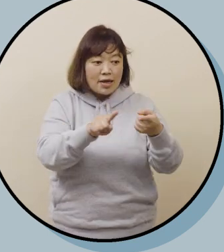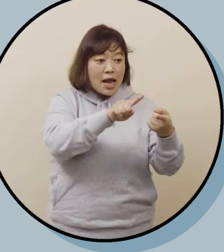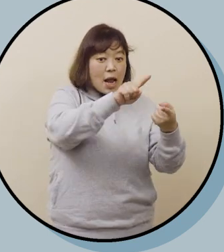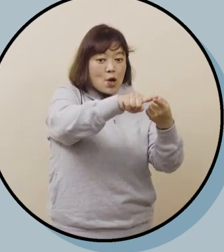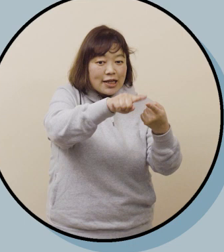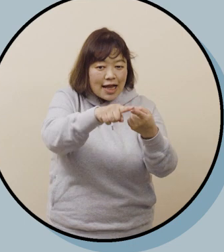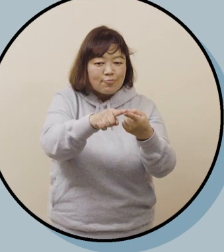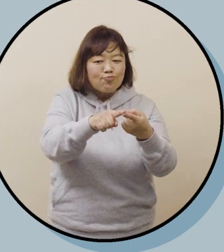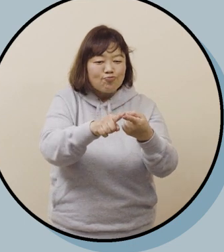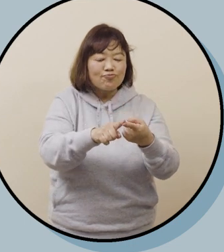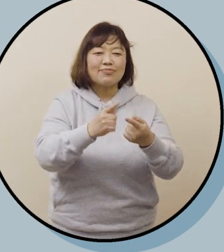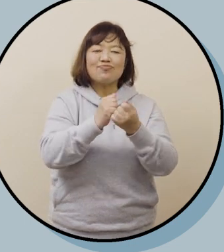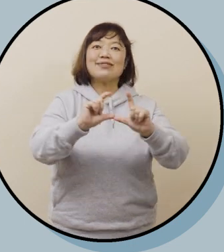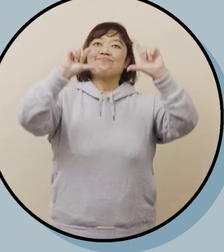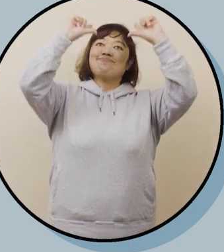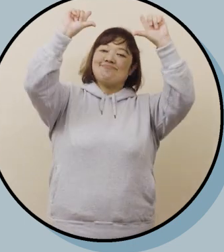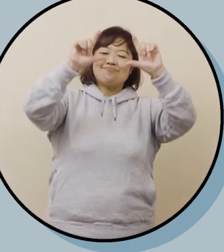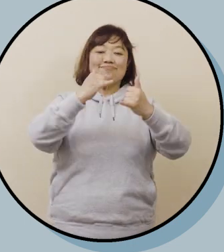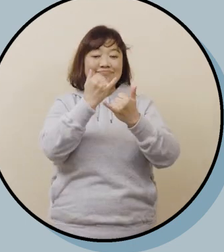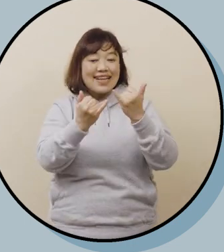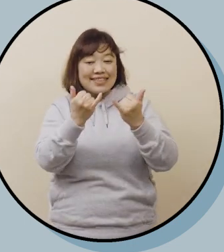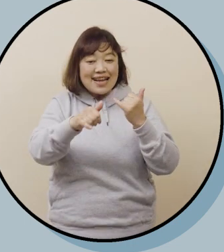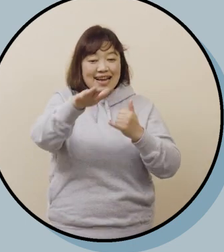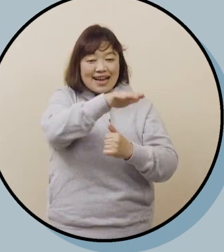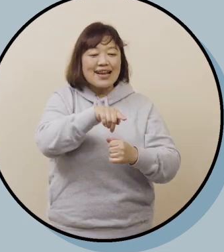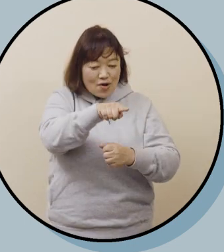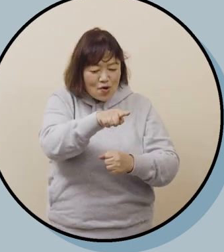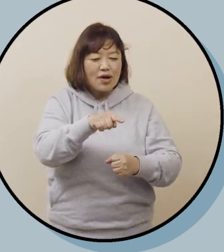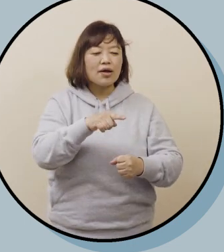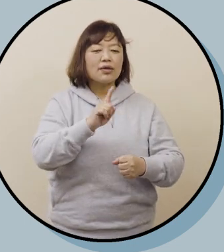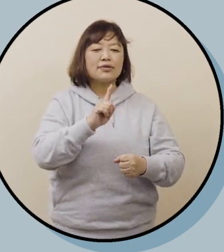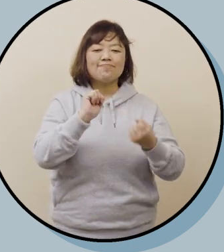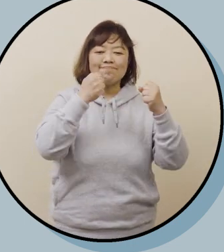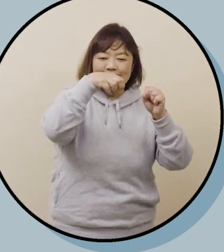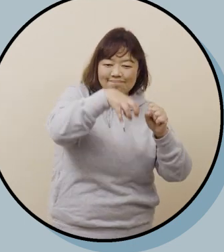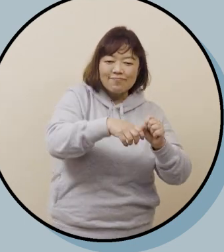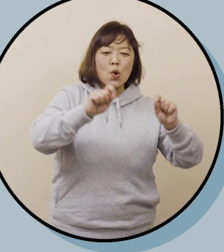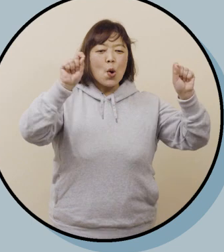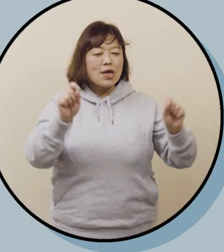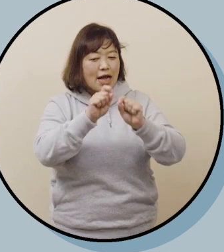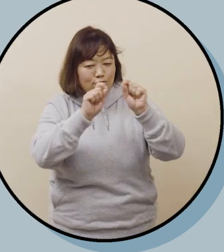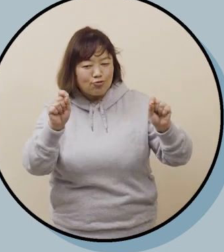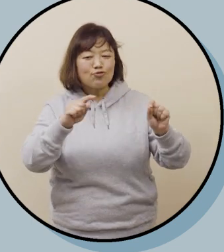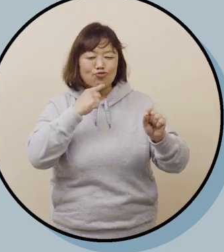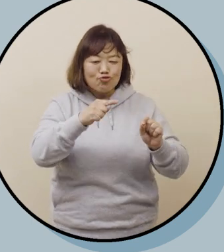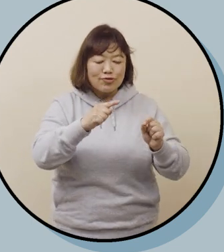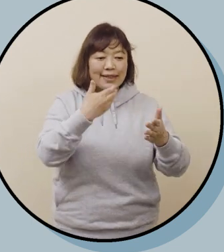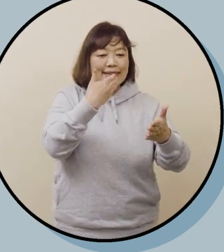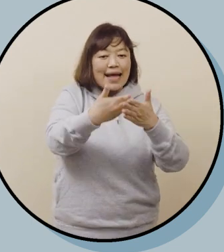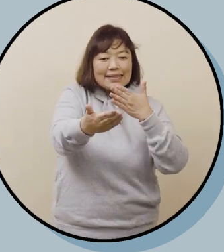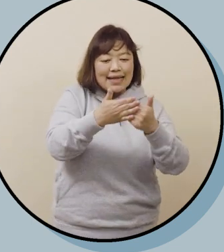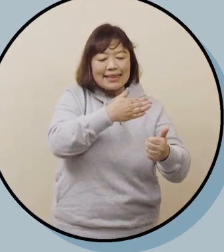カスタマイズっていう特性に合わせた映像なり音楽なり演劇なりの体験